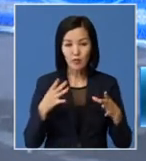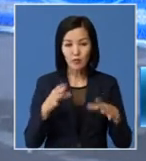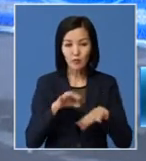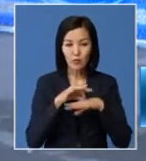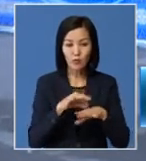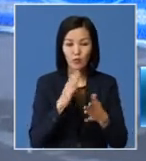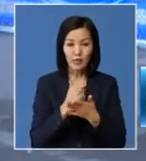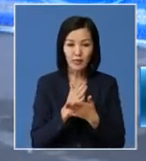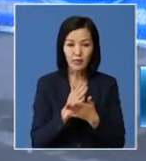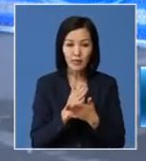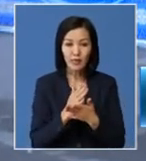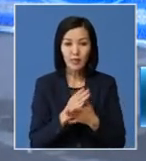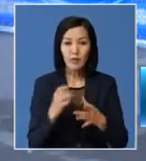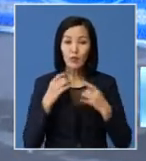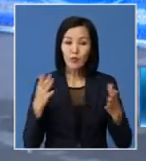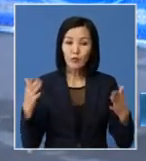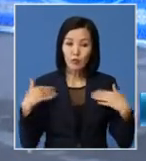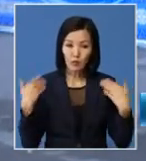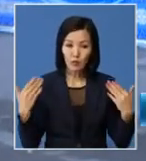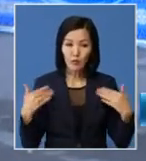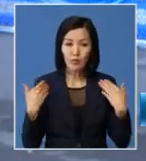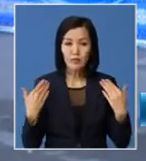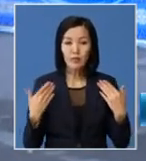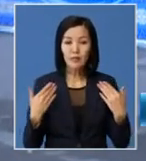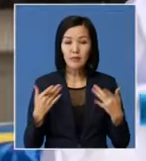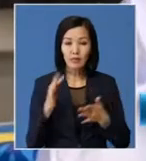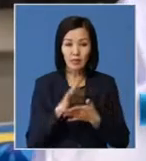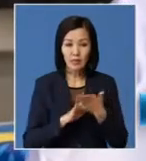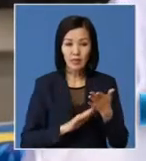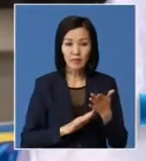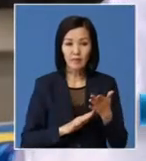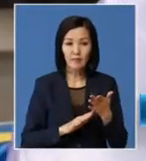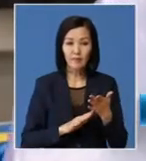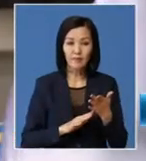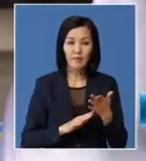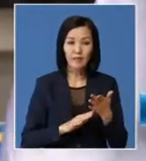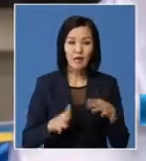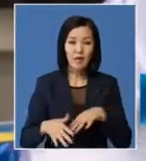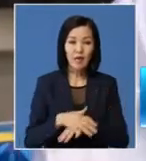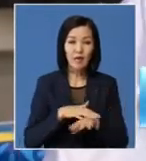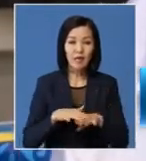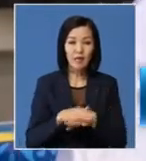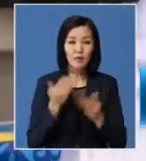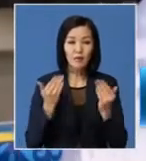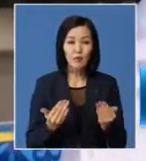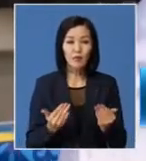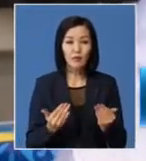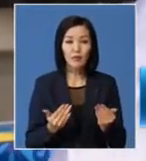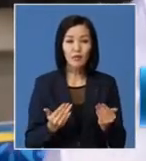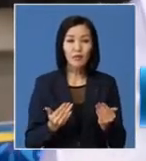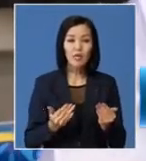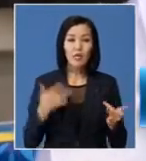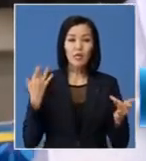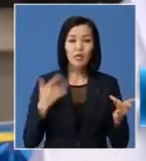жатырмыз. Тойымыз құтты болсын, той тойғыласын. Айналайын аудан тұрғындары, бүгінгі мынау